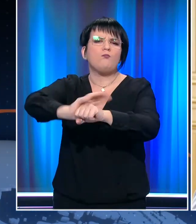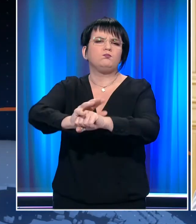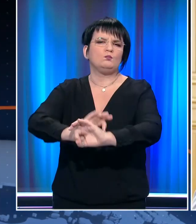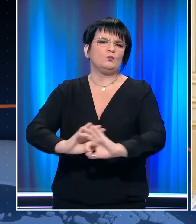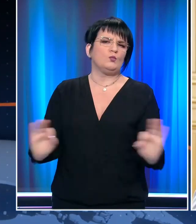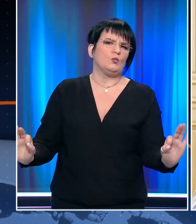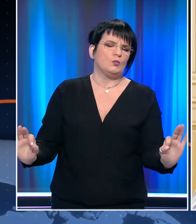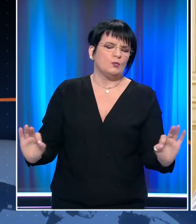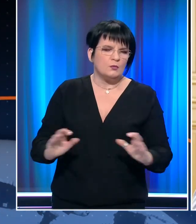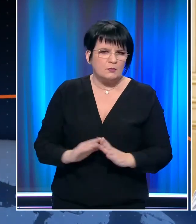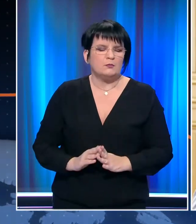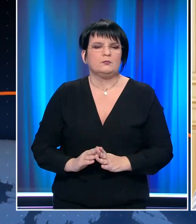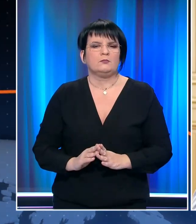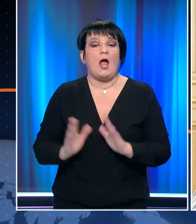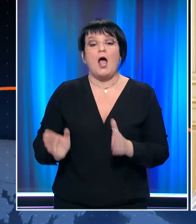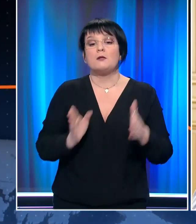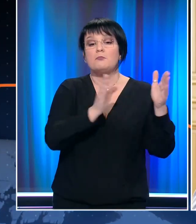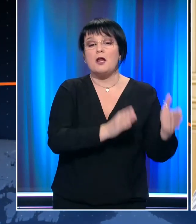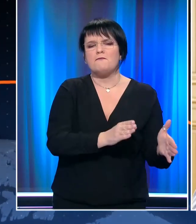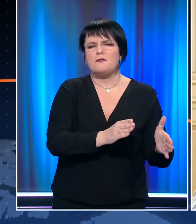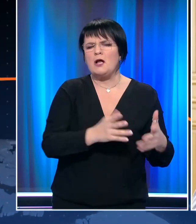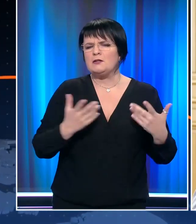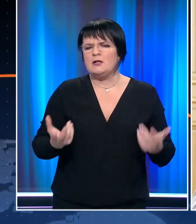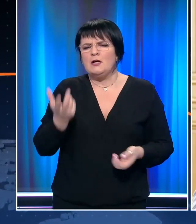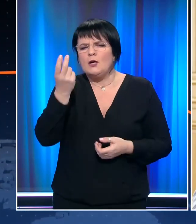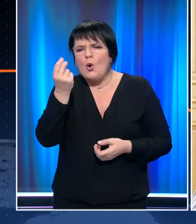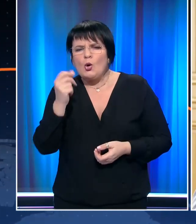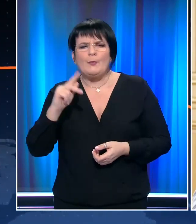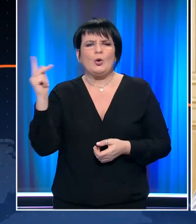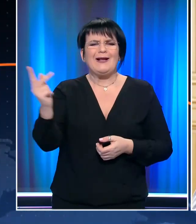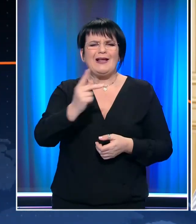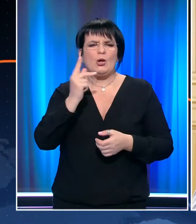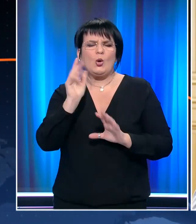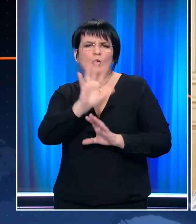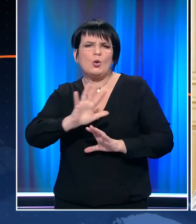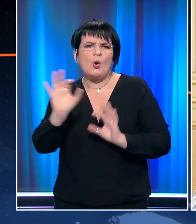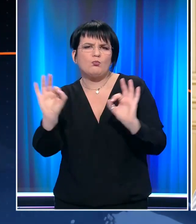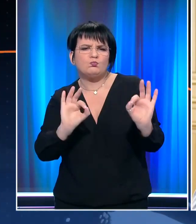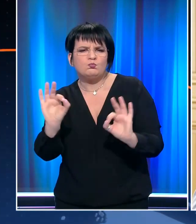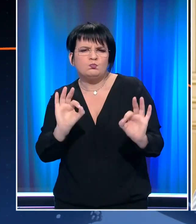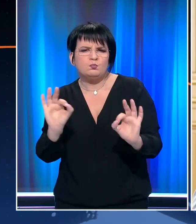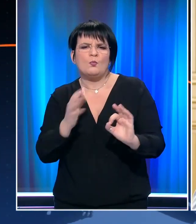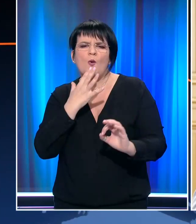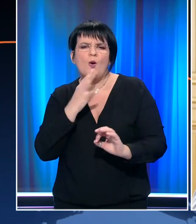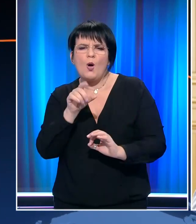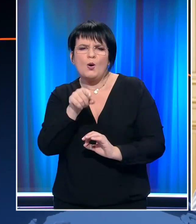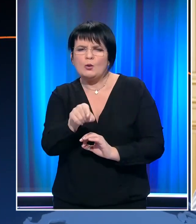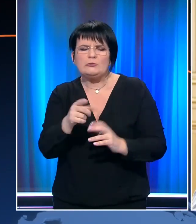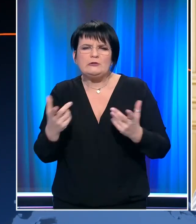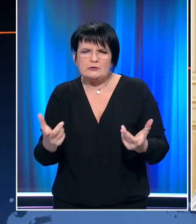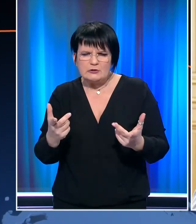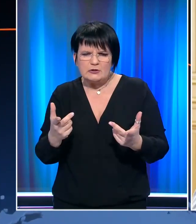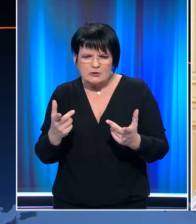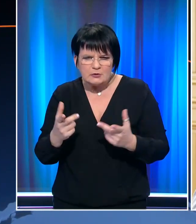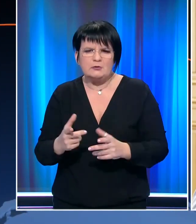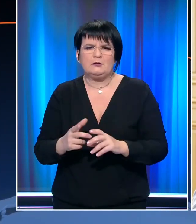μαζικού εμβολιασμού, και από την άλλη να διαθέτει έναν οικονομικό και κοινωνικό οδικό χάρτη για να πιάσει ξανά το νήμα